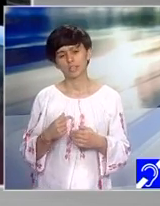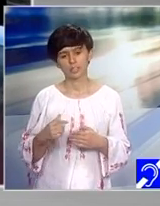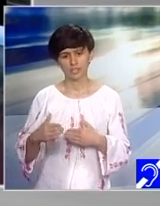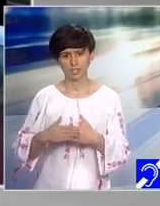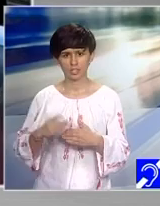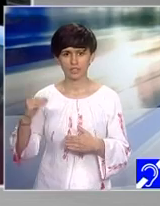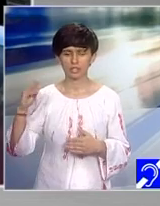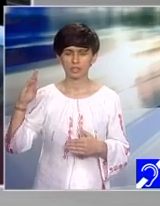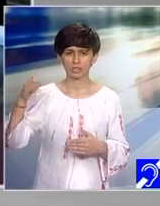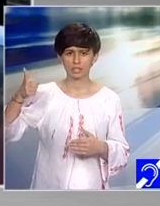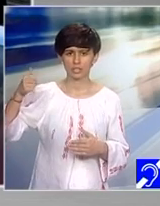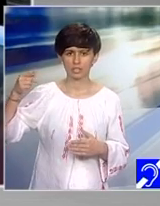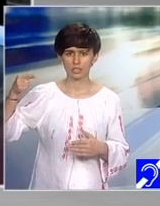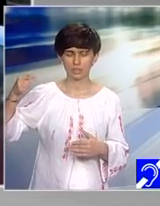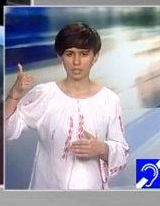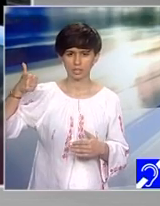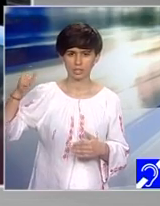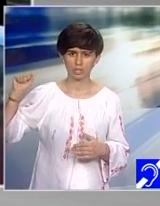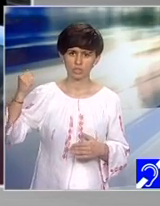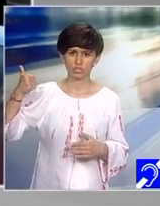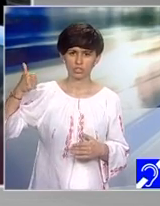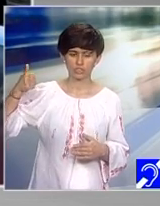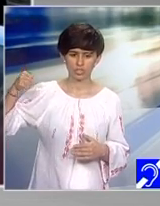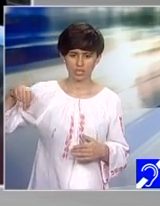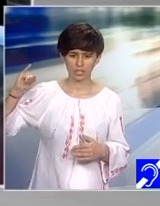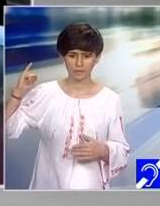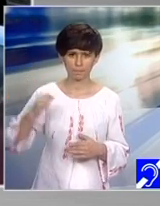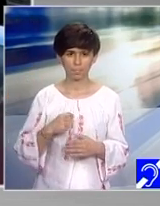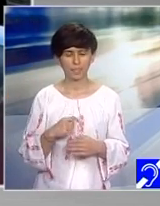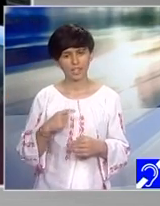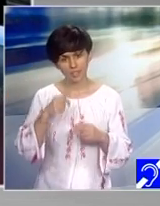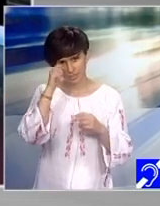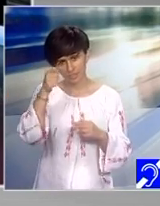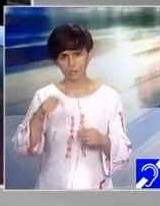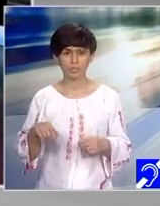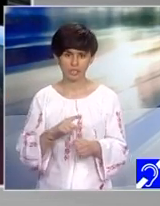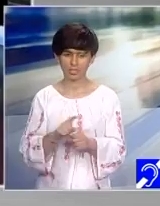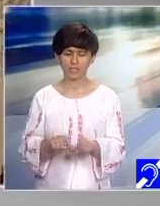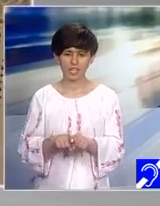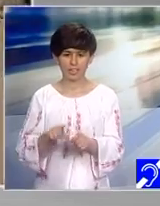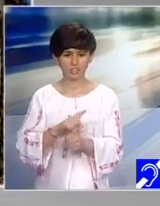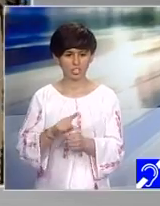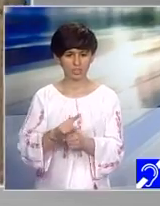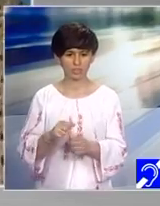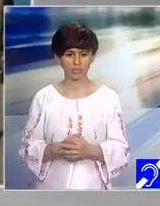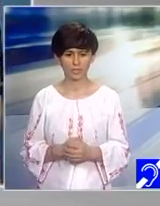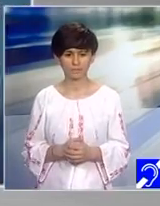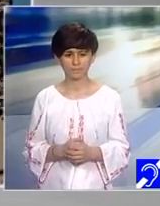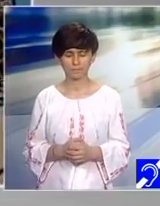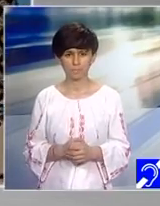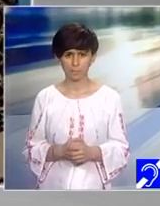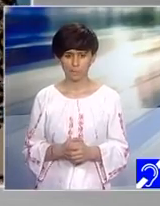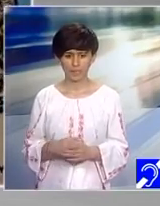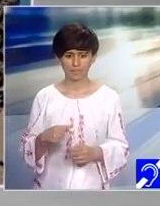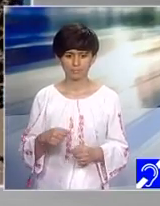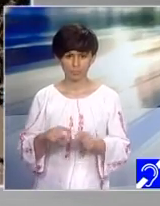aceleași elemente, altița pe umăr, încrețul, care în cazul acesta este cusut